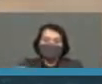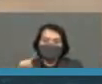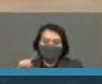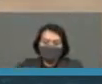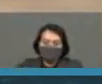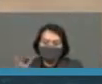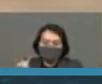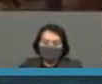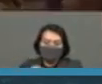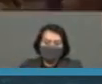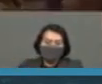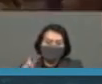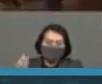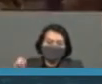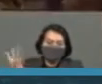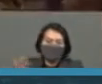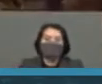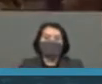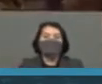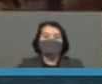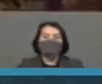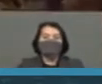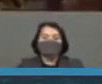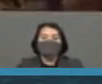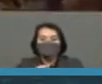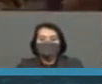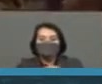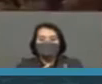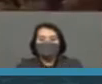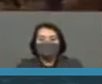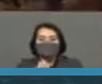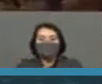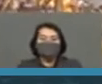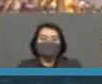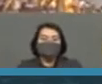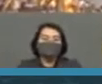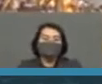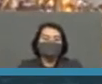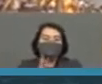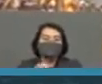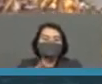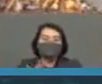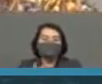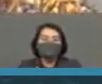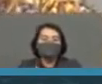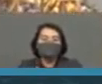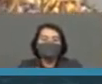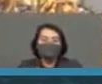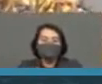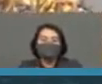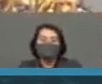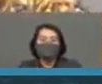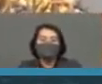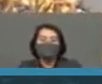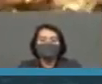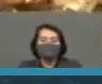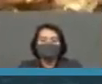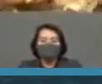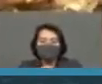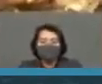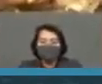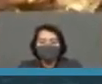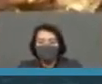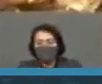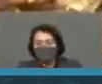ลาการจ่ายเงินประกันเริ่มตั้งแต่เดือนกันยายน2564ถึงเดือนสิงหาคม2565อย่าง